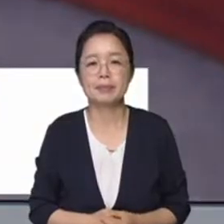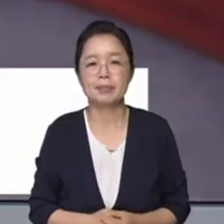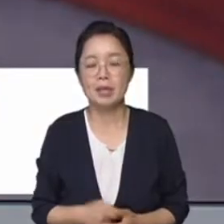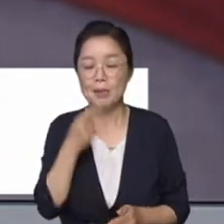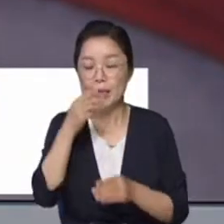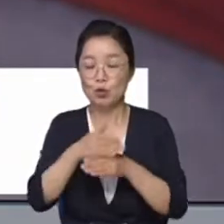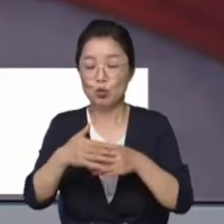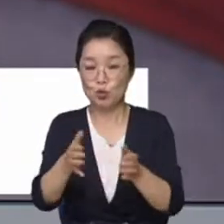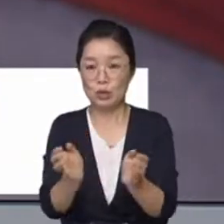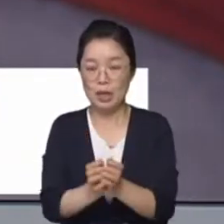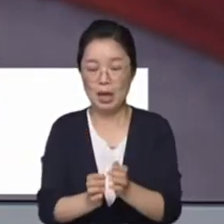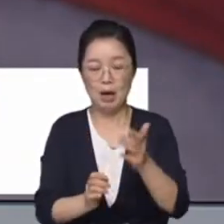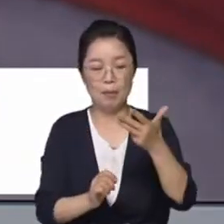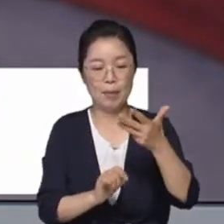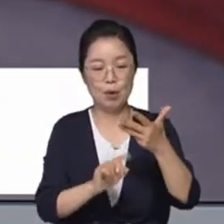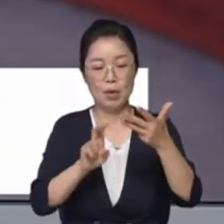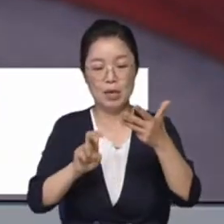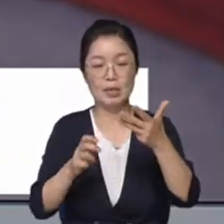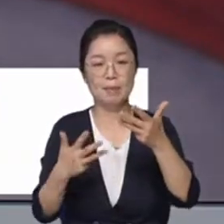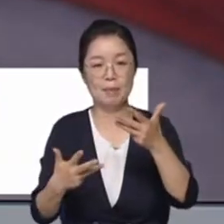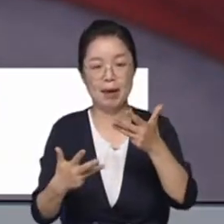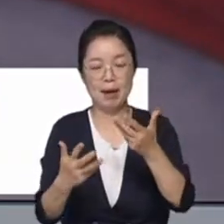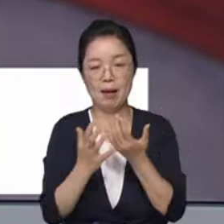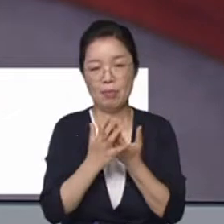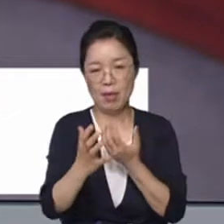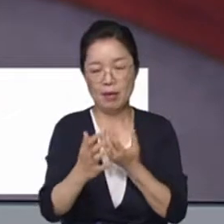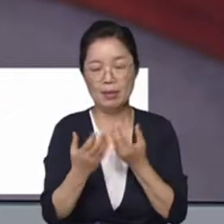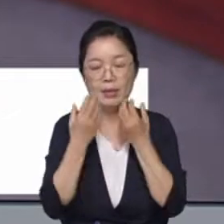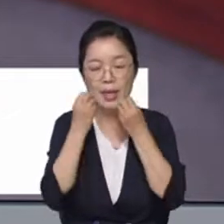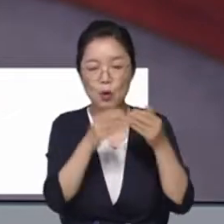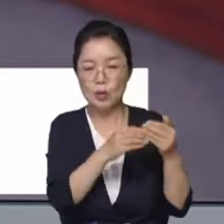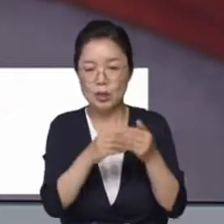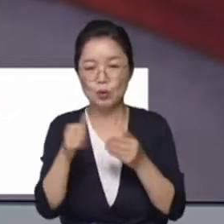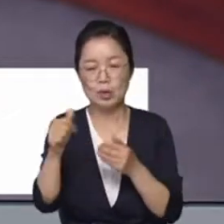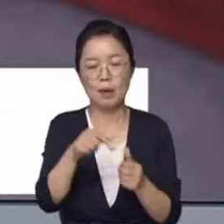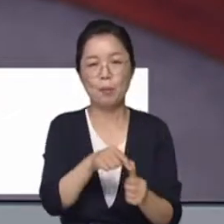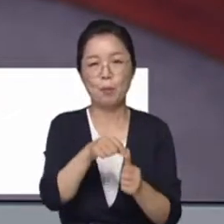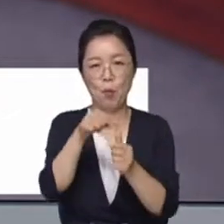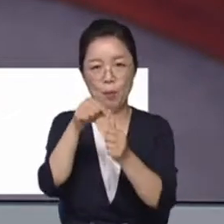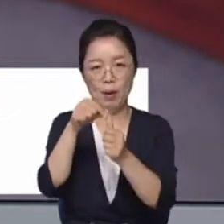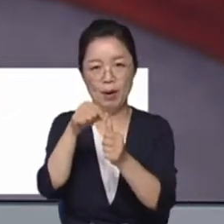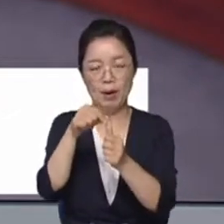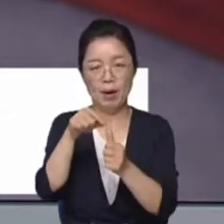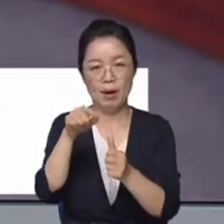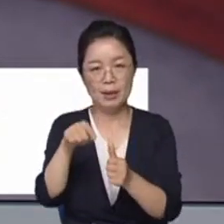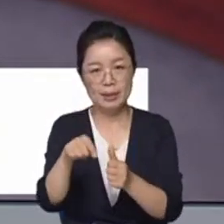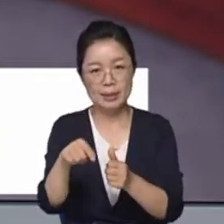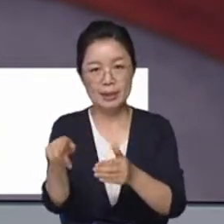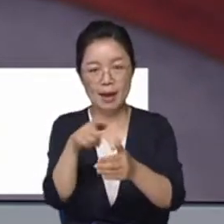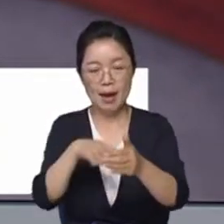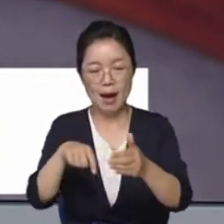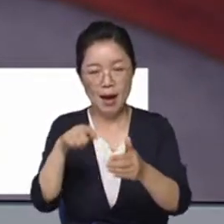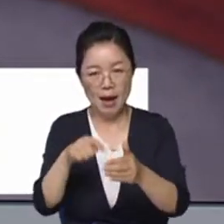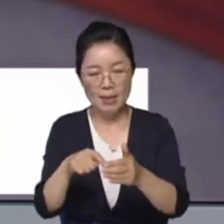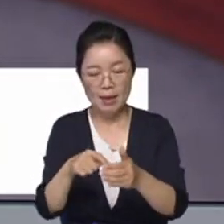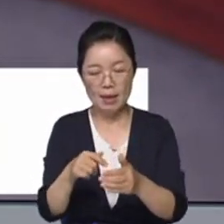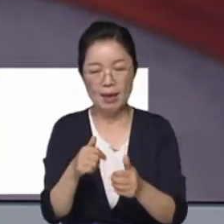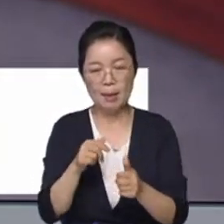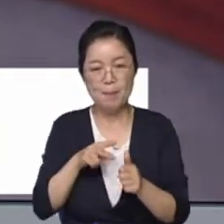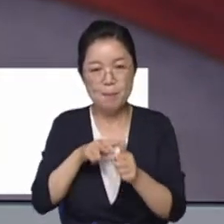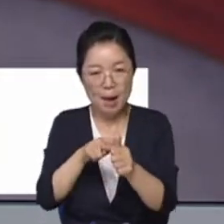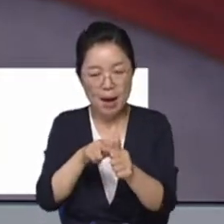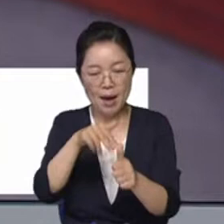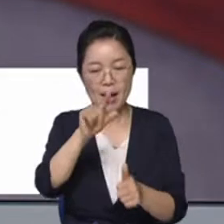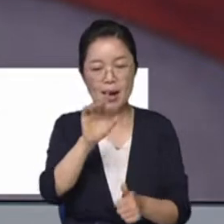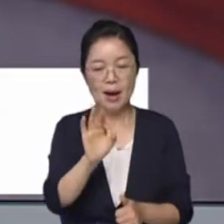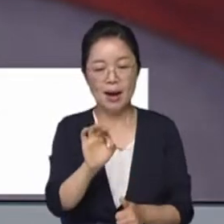민주당이 다음 달 28일 전당대회를 통해 새로운 지도부를 선출합니다. 더불어민주당 당대표 경선에 출마한